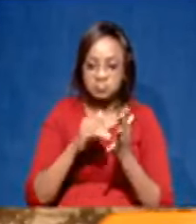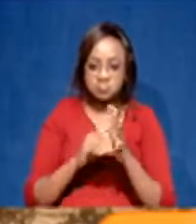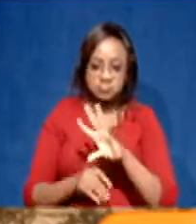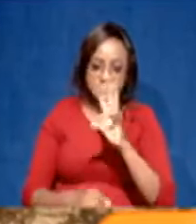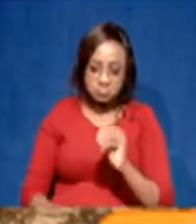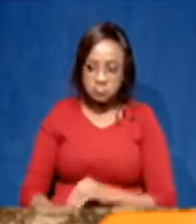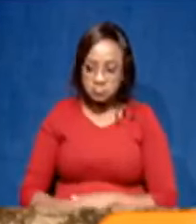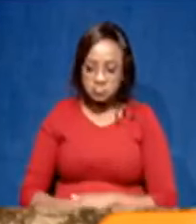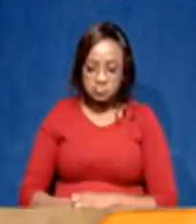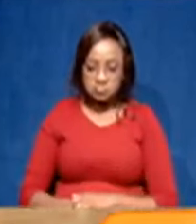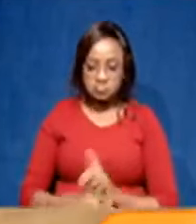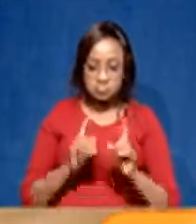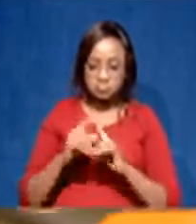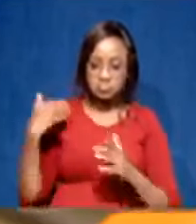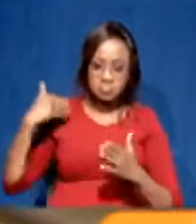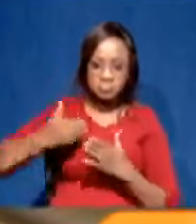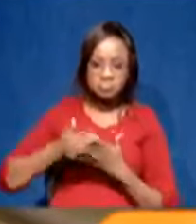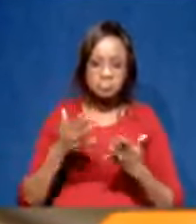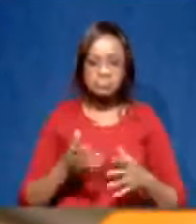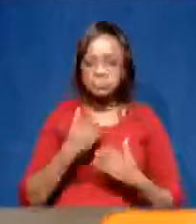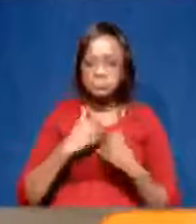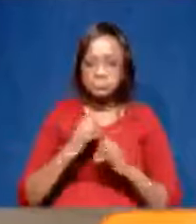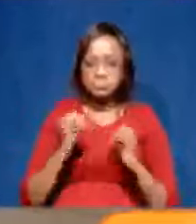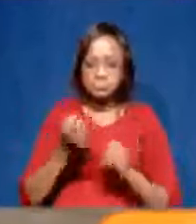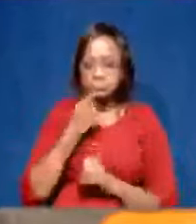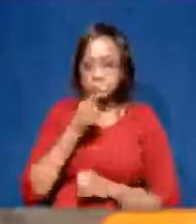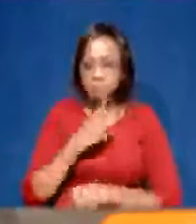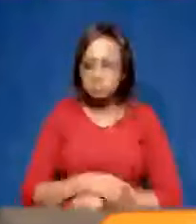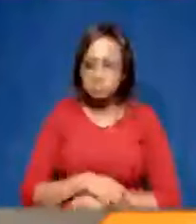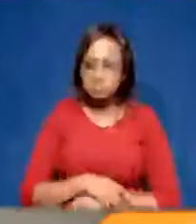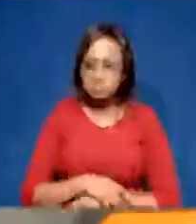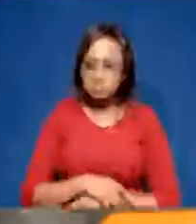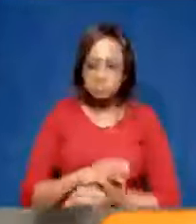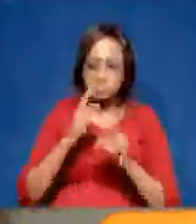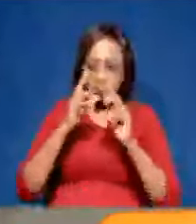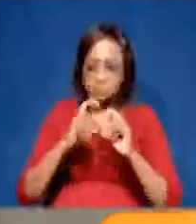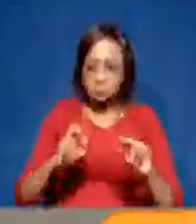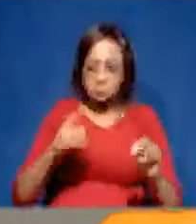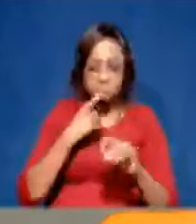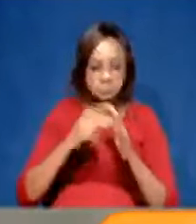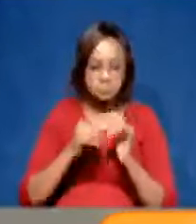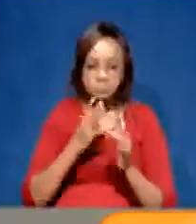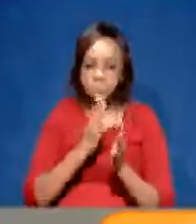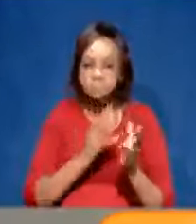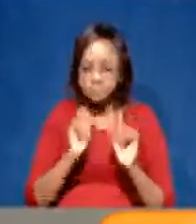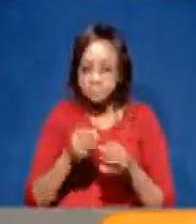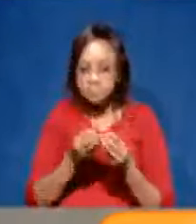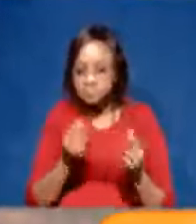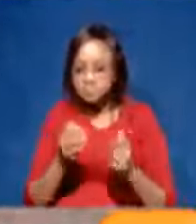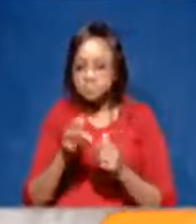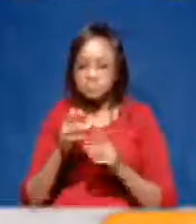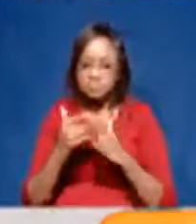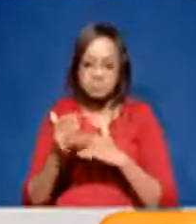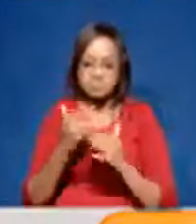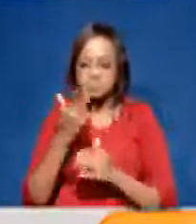na kwamba hadi sasa hakuna tiba ya moja kwa moja ya ugonjwa huu, matabibu wakilenga kutibu dalili zake tu. Sasa ni